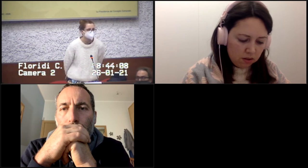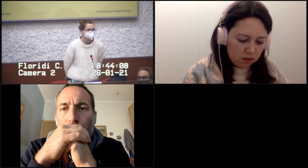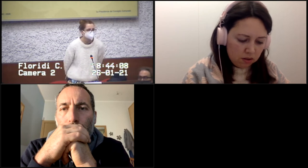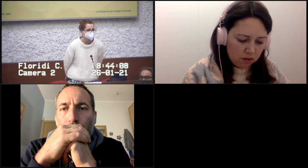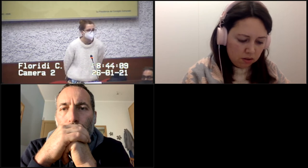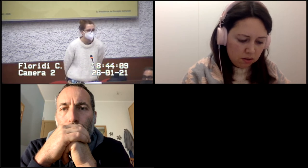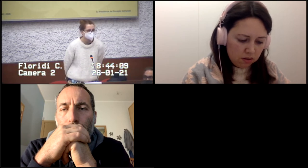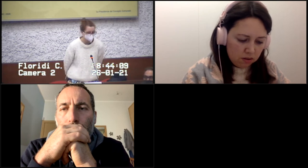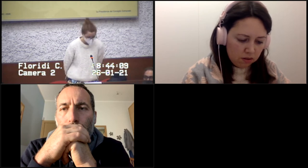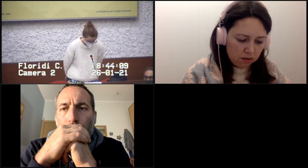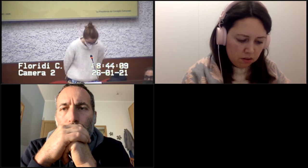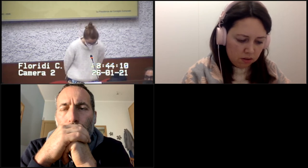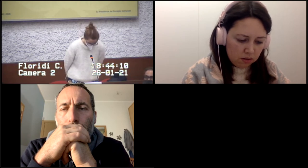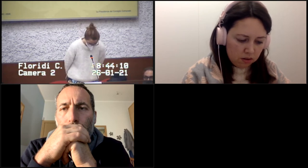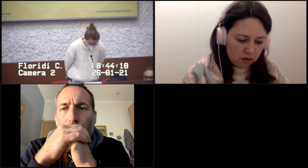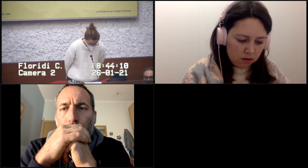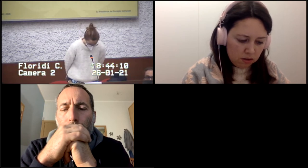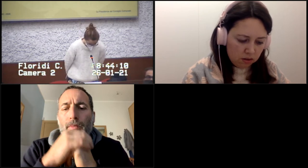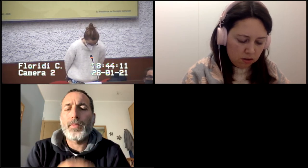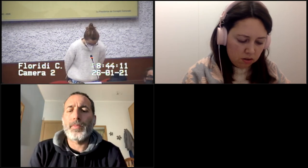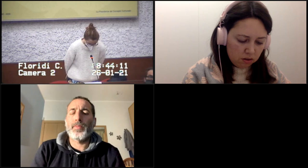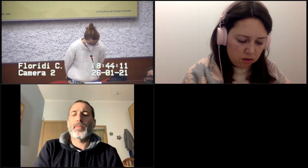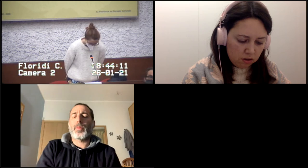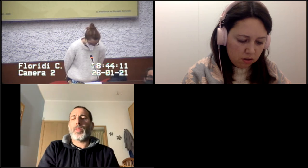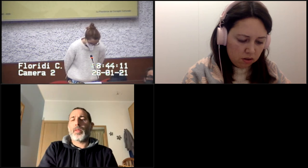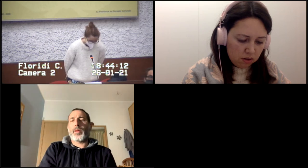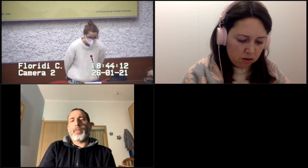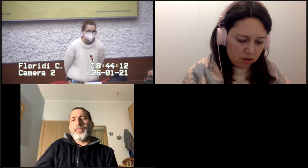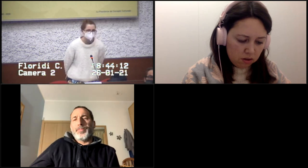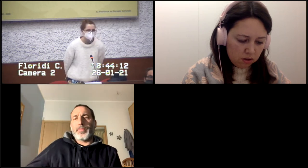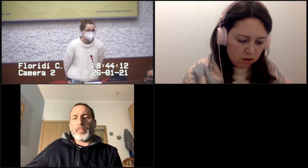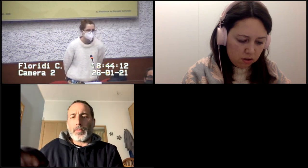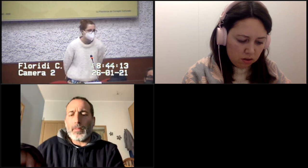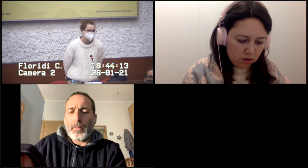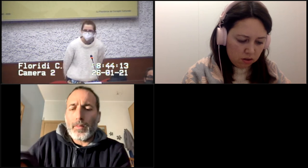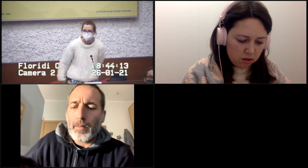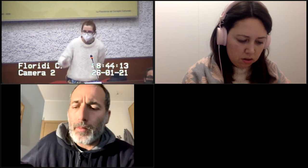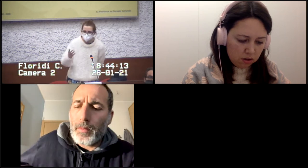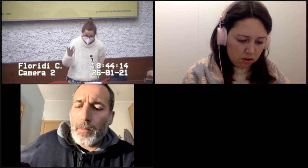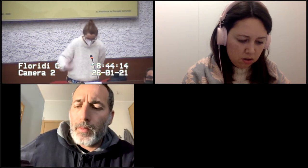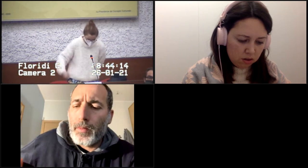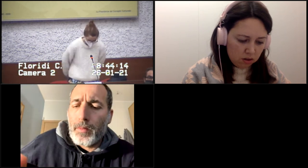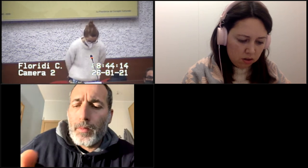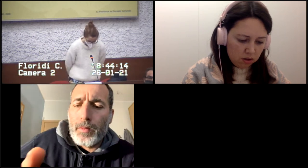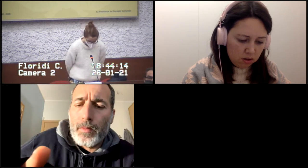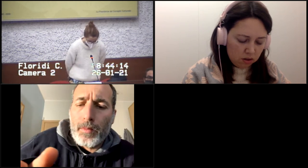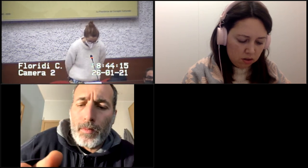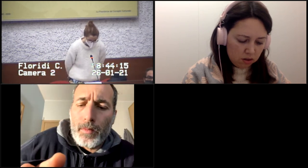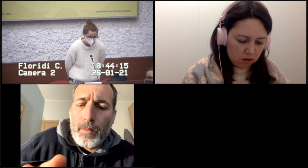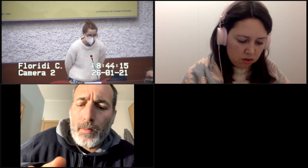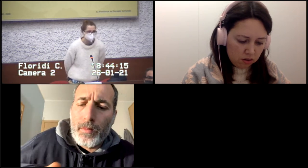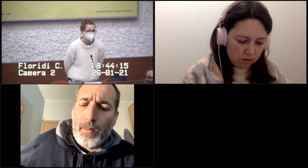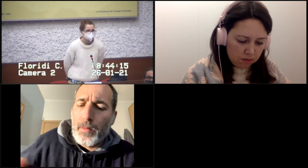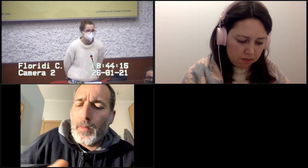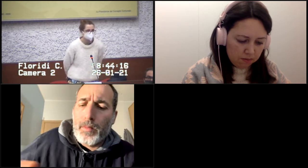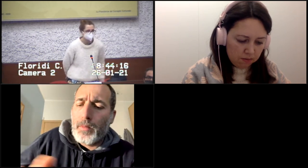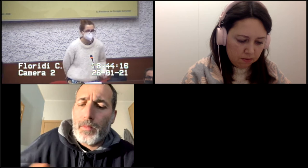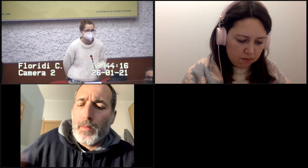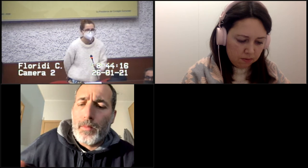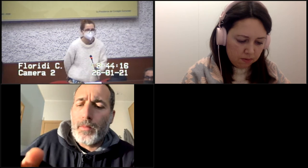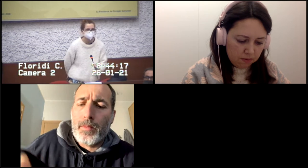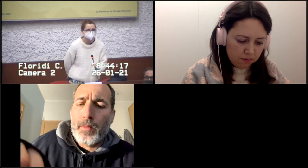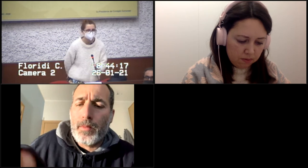Genitori della Giocheria. E volevo appunto ricordarlo, brevemente con due parole, perché Marco era una